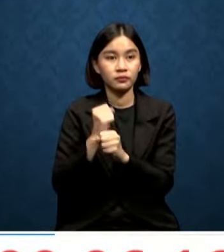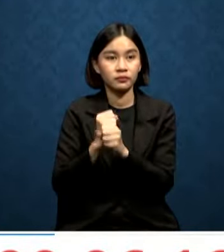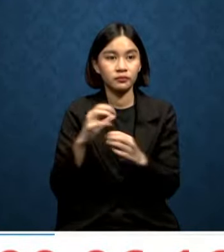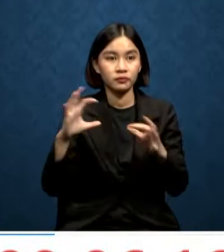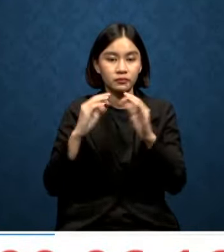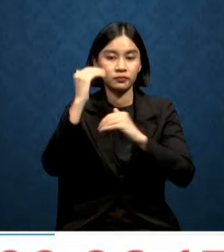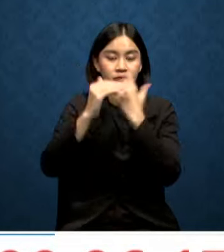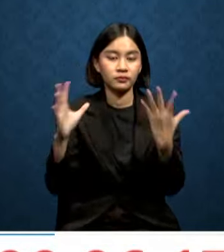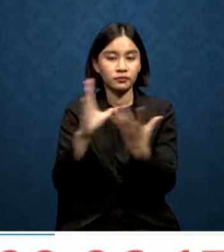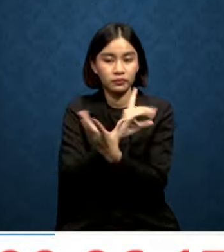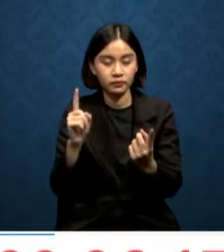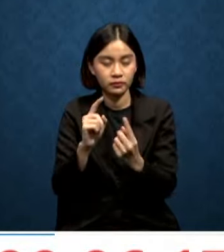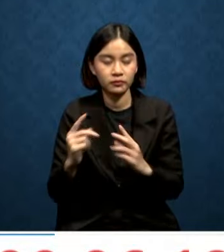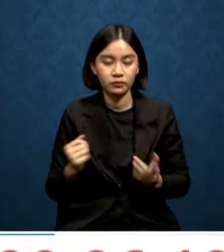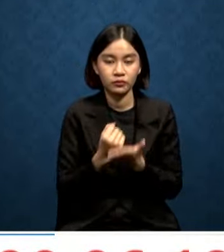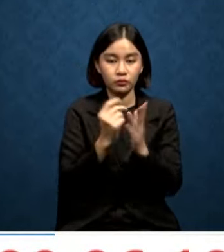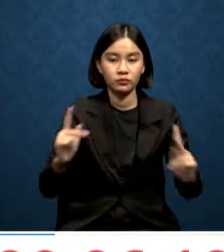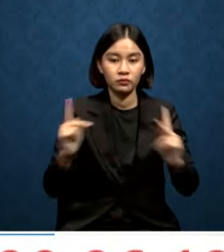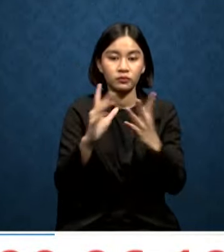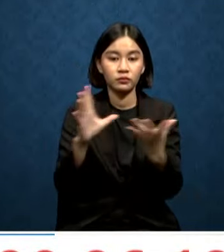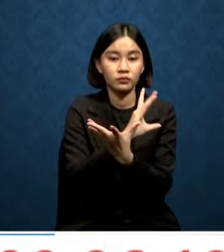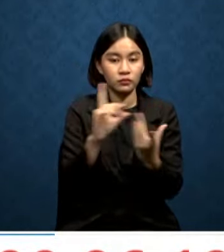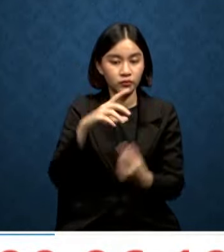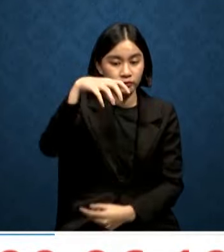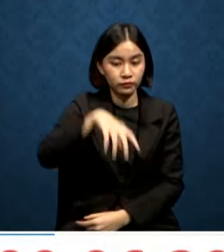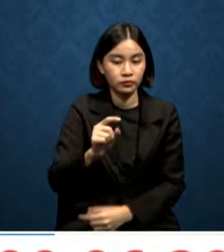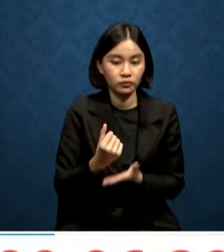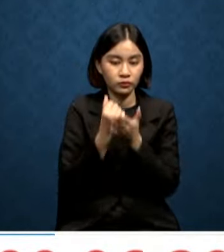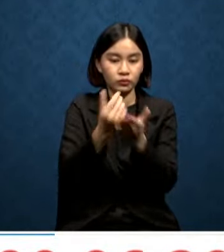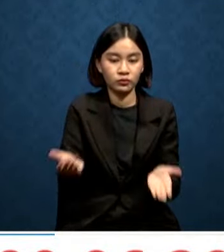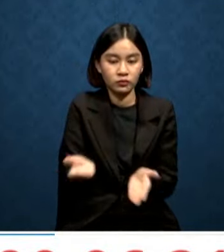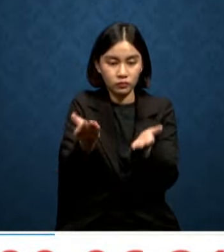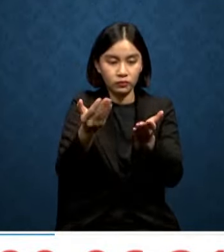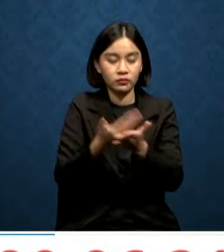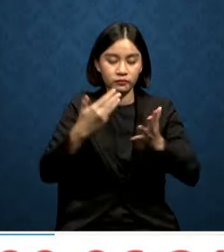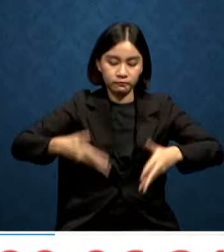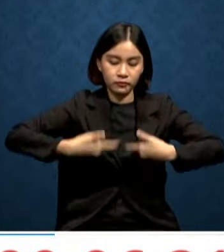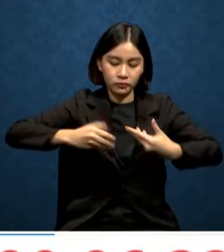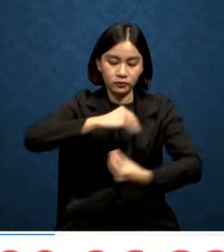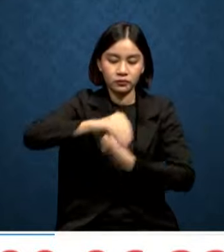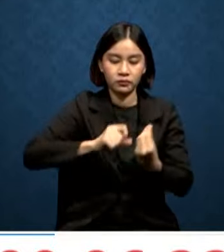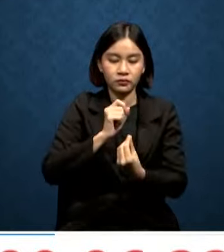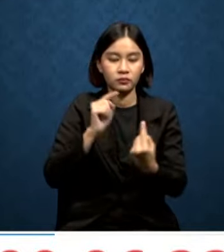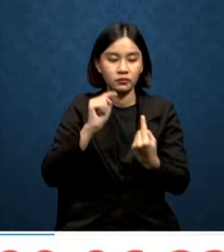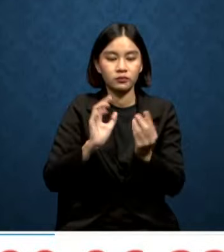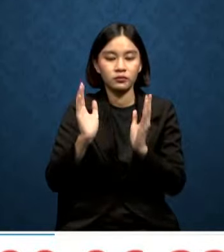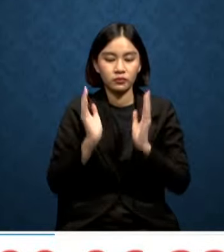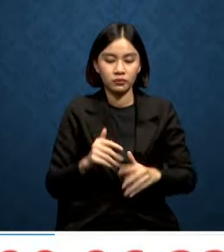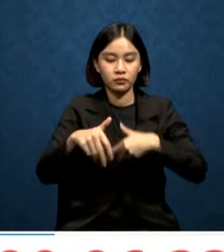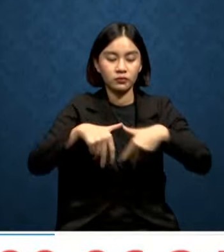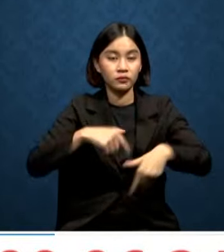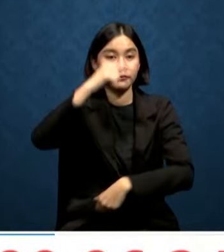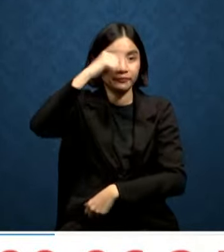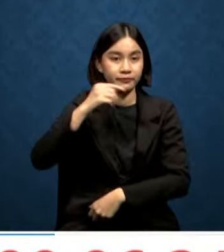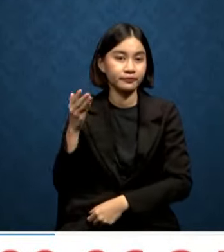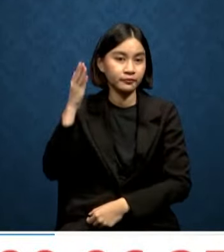เวอร์เนี่ยจะทำให้กระทรวงวัฒนธรรมเนี่ยกลายเป็นกระทรวงหนึ่งในการขับเคลื่อนสร้างมูลค่าทางเศรษฐกิจให้กับพี่น้องประชาชนคนไทยต่อไป